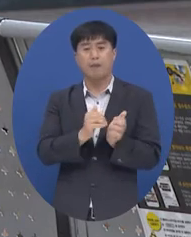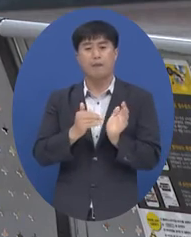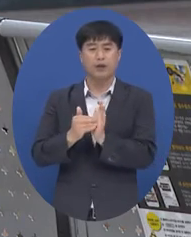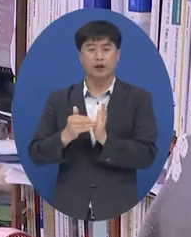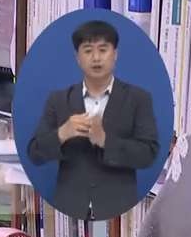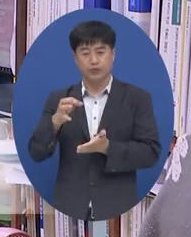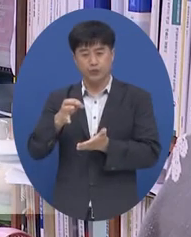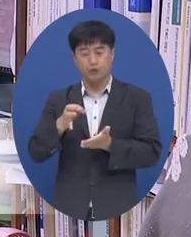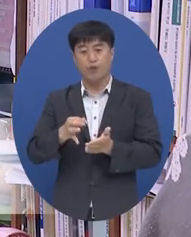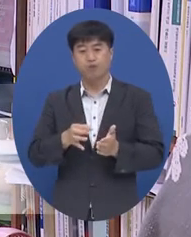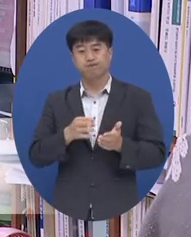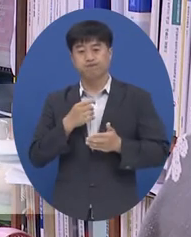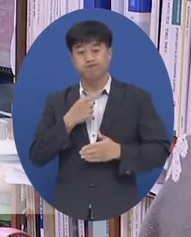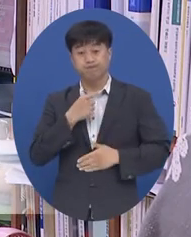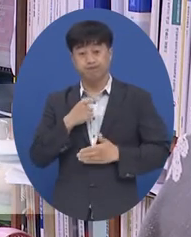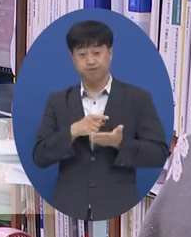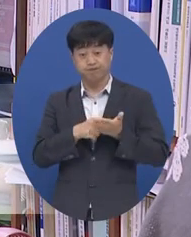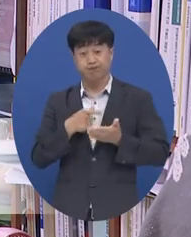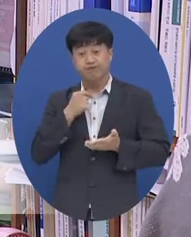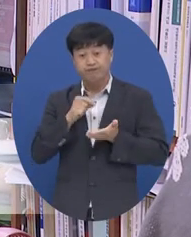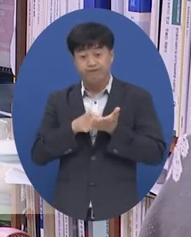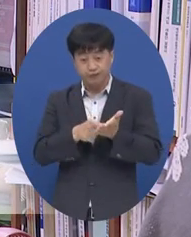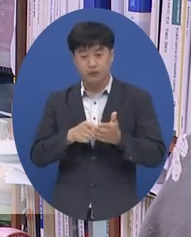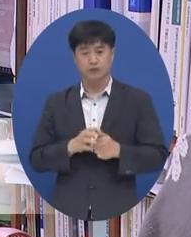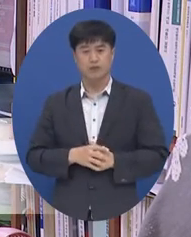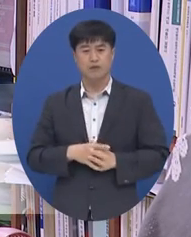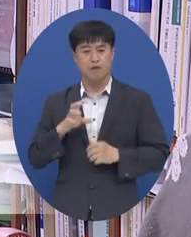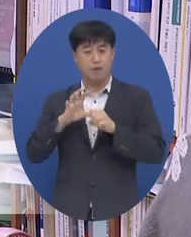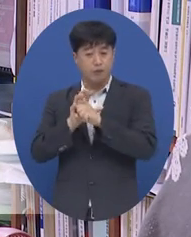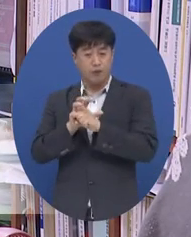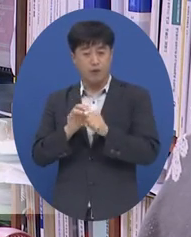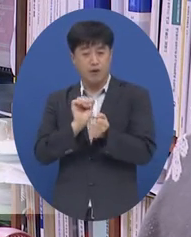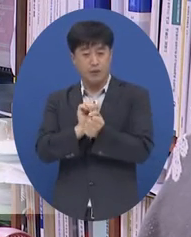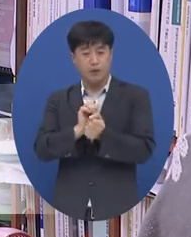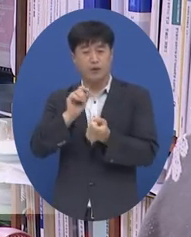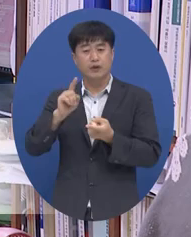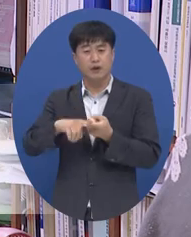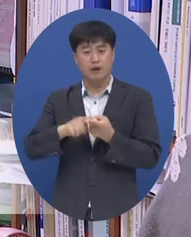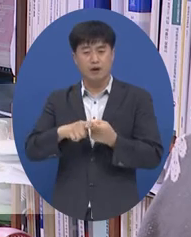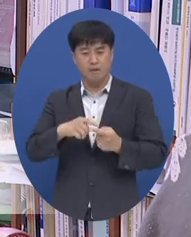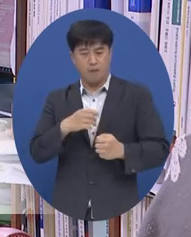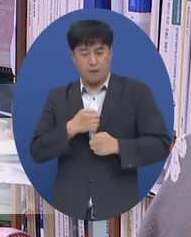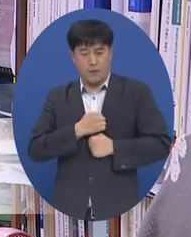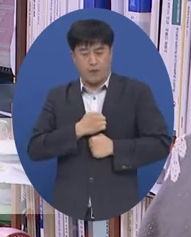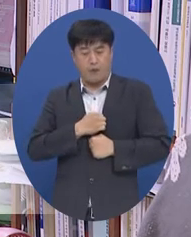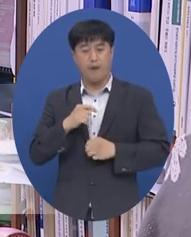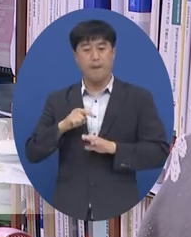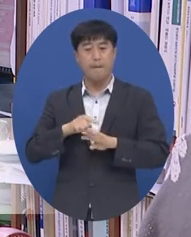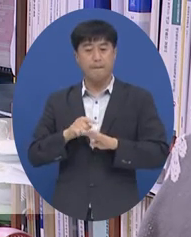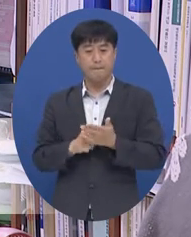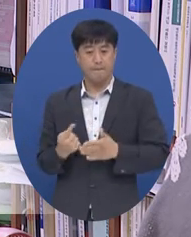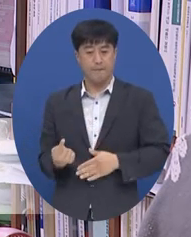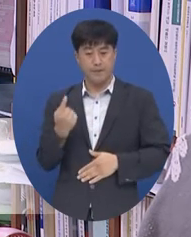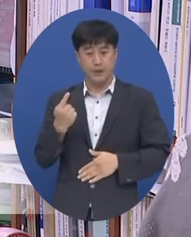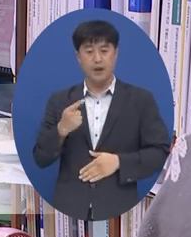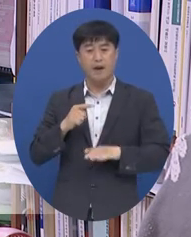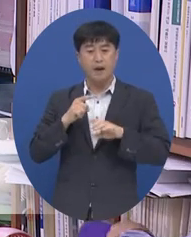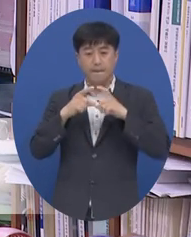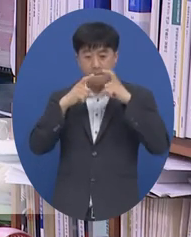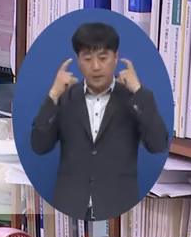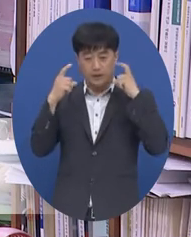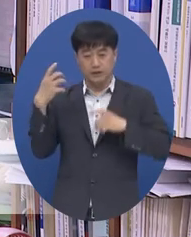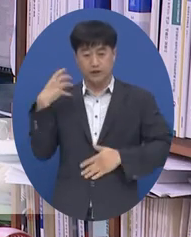있습니다. 코로나19 감염병에 대한 경각심을 고취시키고 마스크 의무 착용 분위기를 확산하기 위한